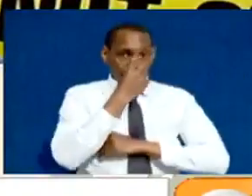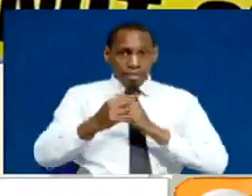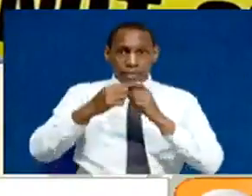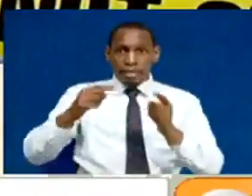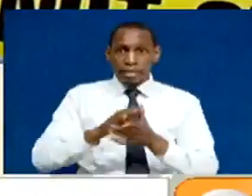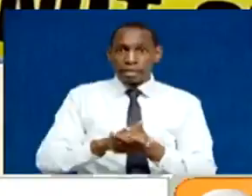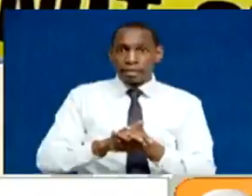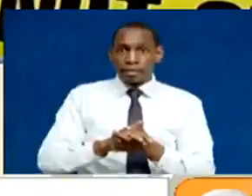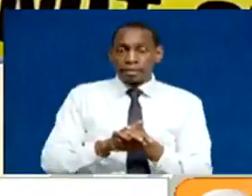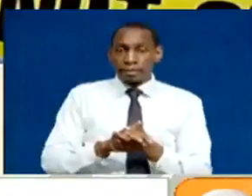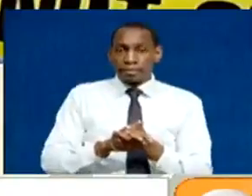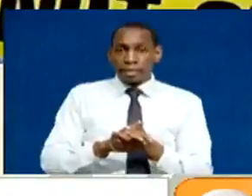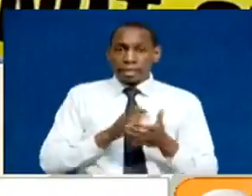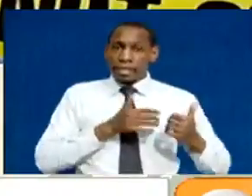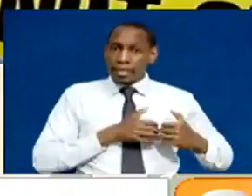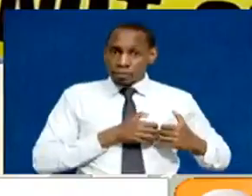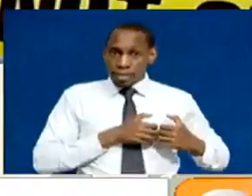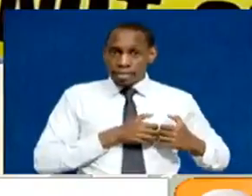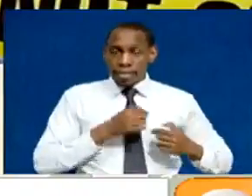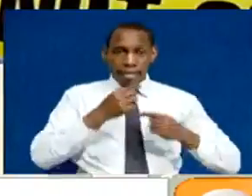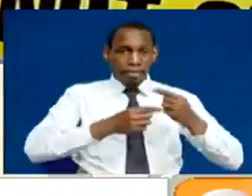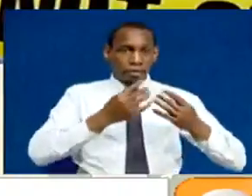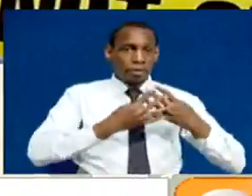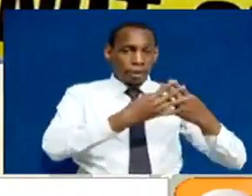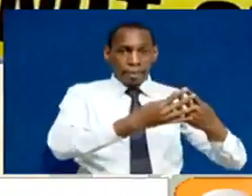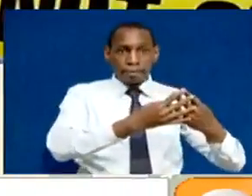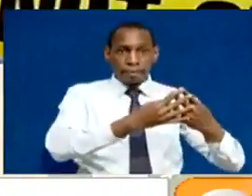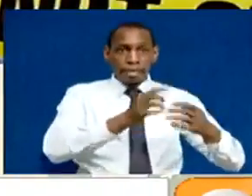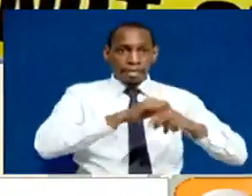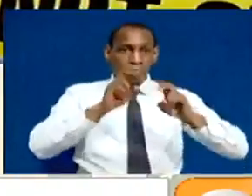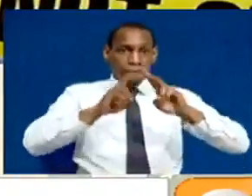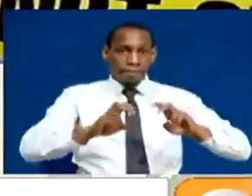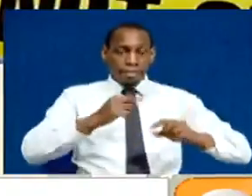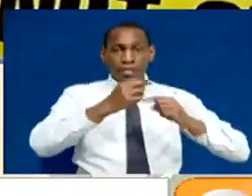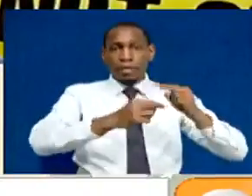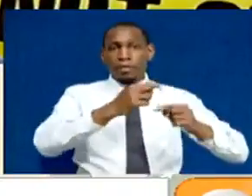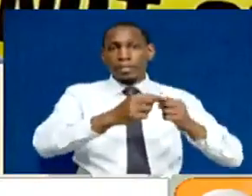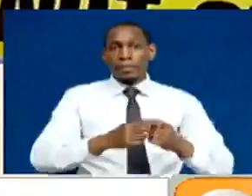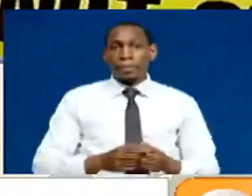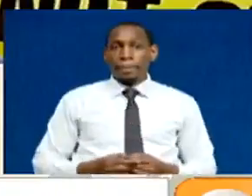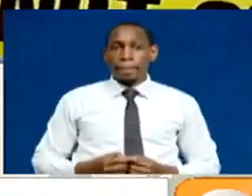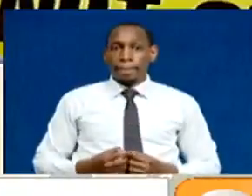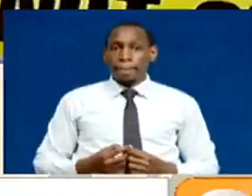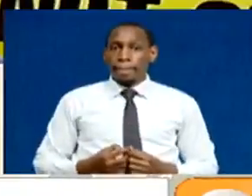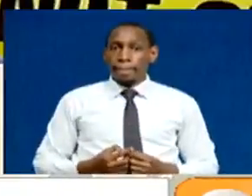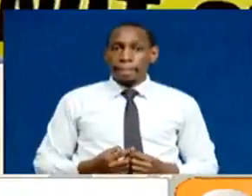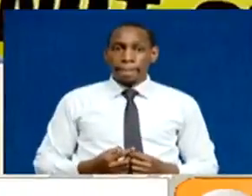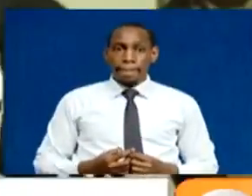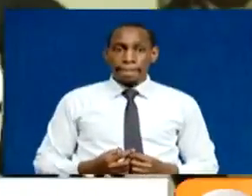mauaji Ibrahim Rotich alikuwa mpenzi wake akiendelea kuzuiliwa, uchunguzi ukiendelea.